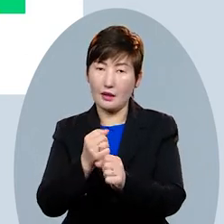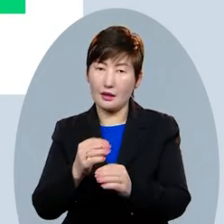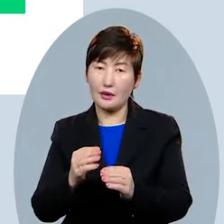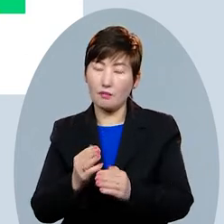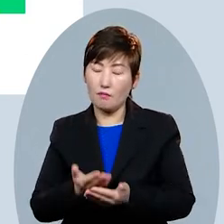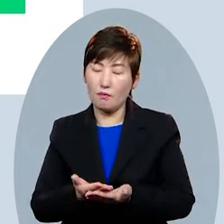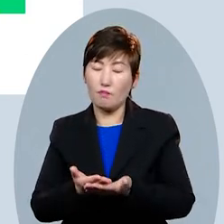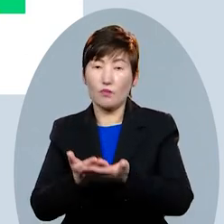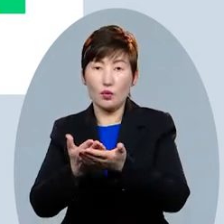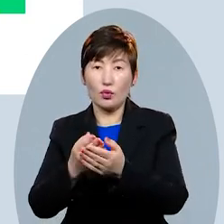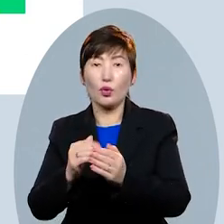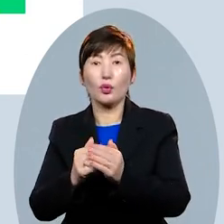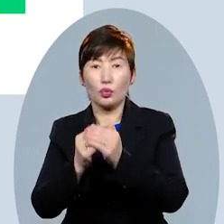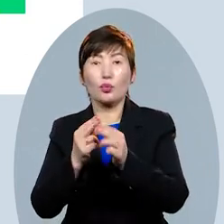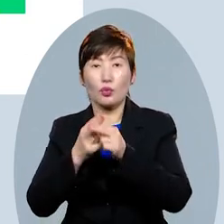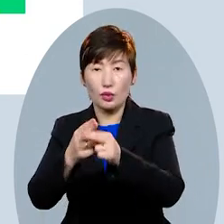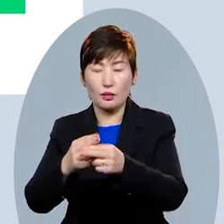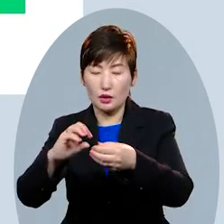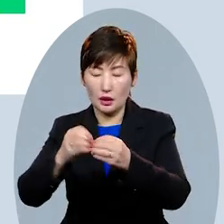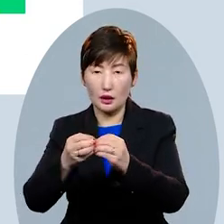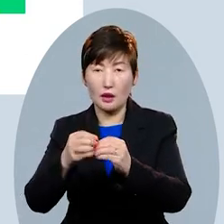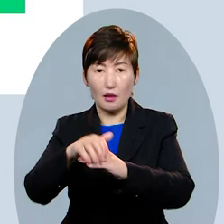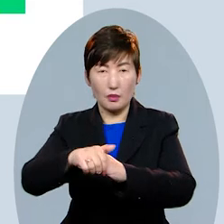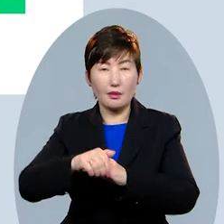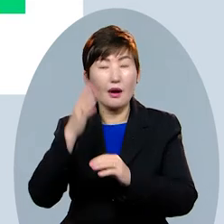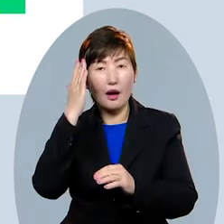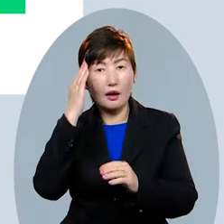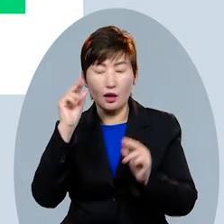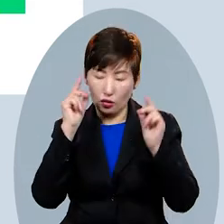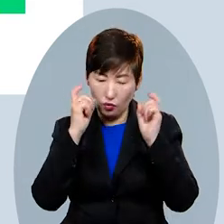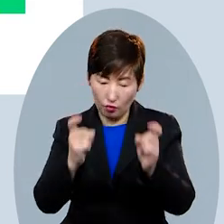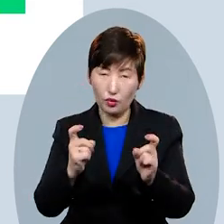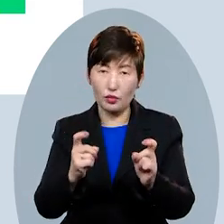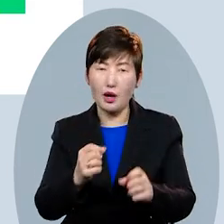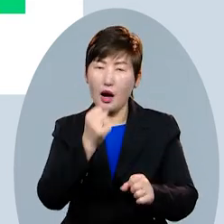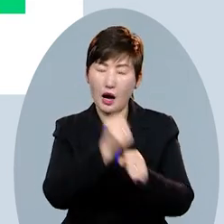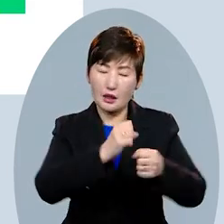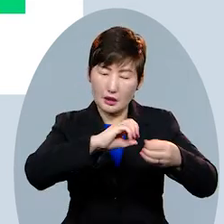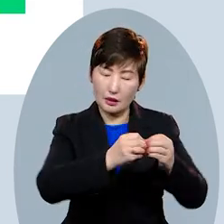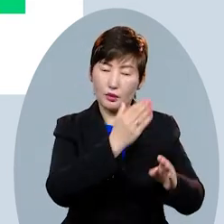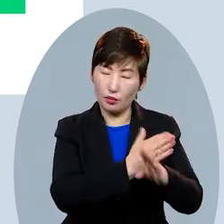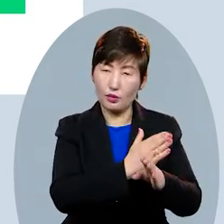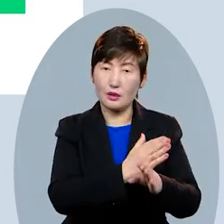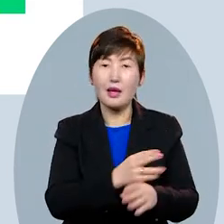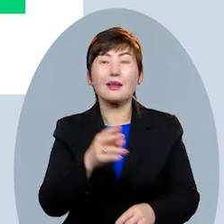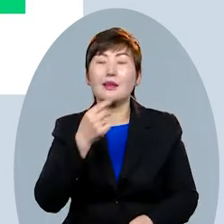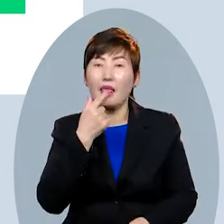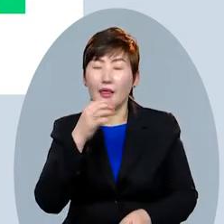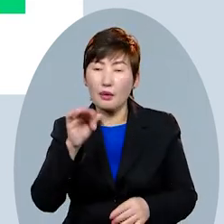дэмээр хийх сонирхолтой тул биедээ харгаар хүмүүжүүлнэ. Ажил хийвэл дуустал, давс